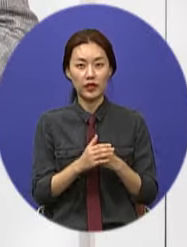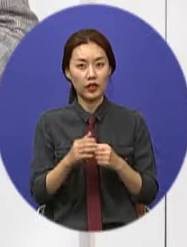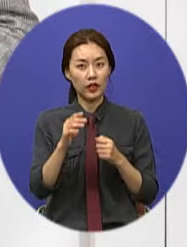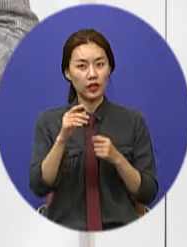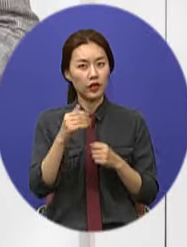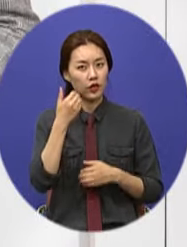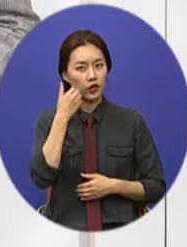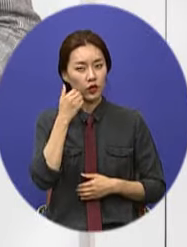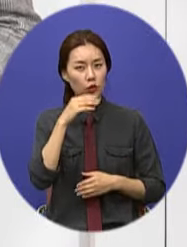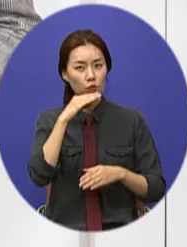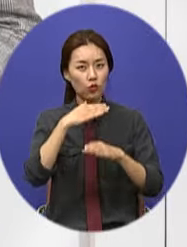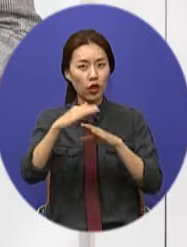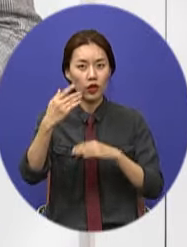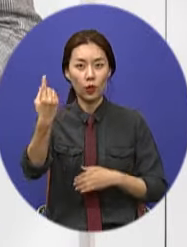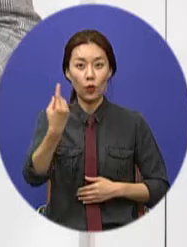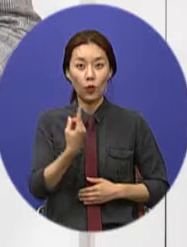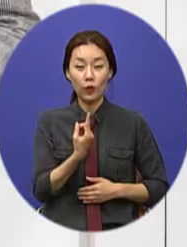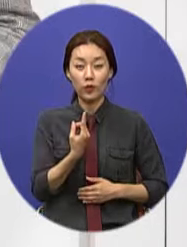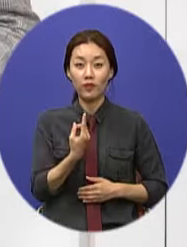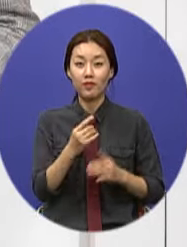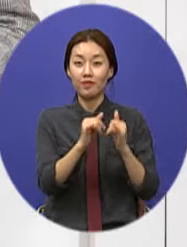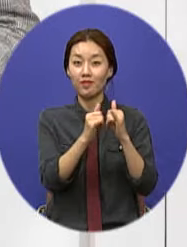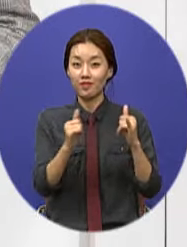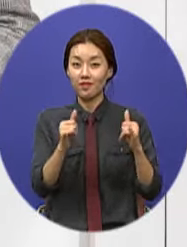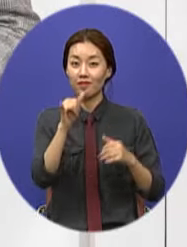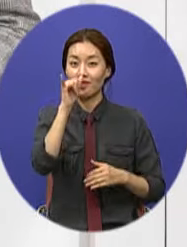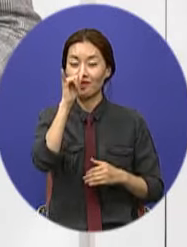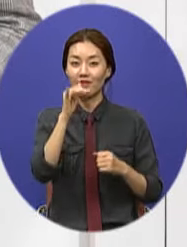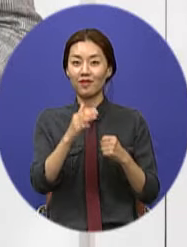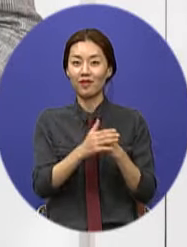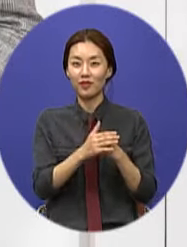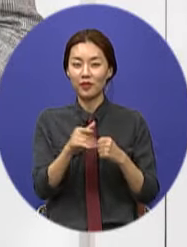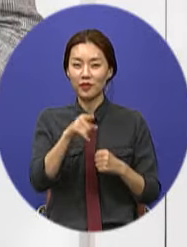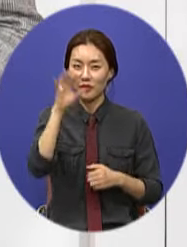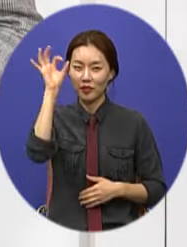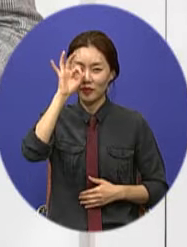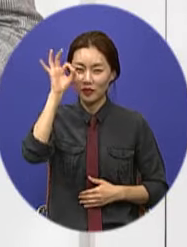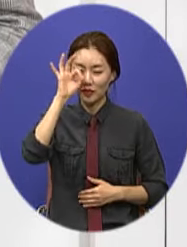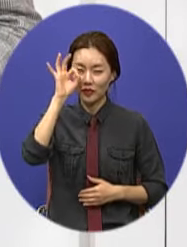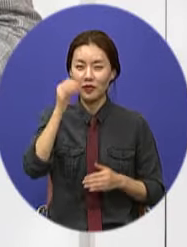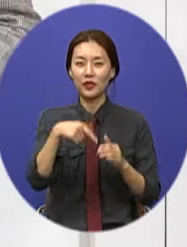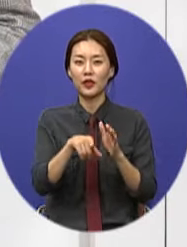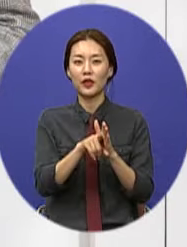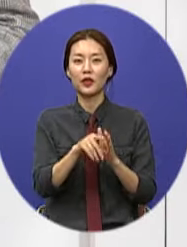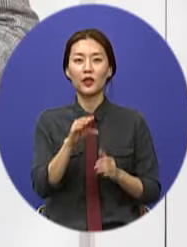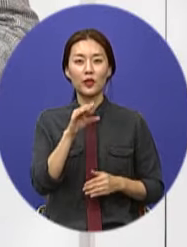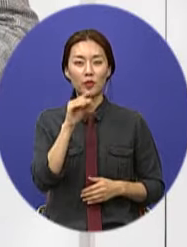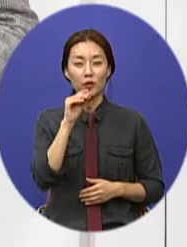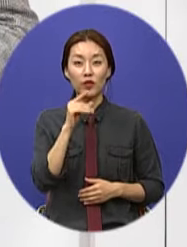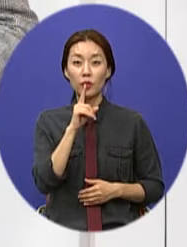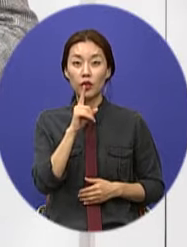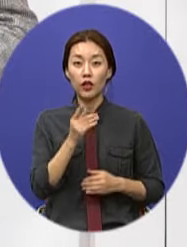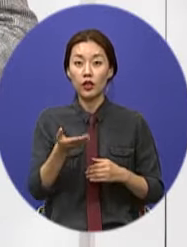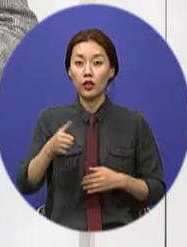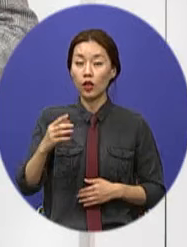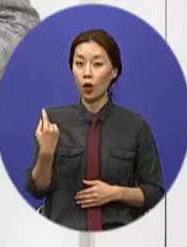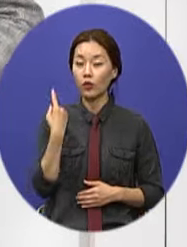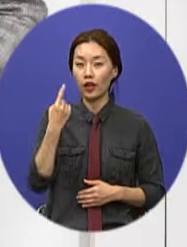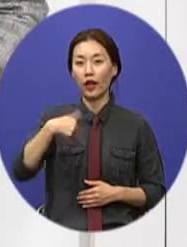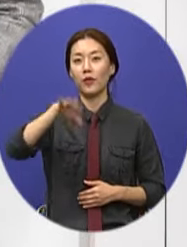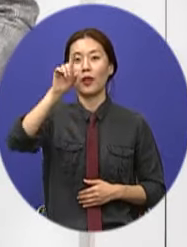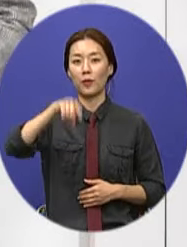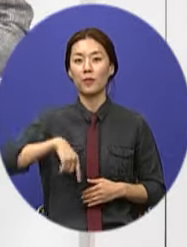나서 북한에서 날라왔는데 안보기 거기를 찾으려고 분다 그랬더니. 네. 어제 거기